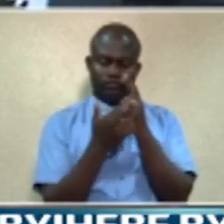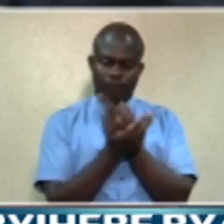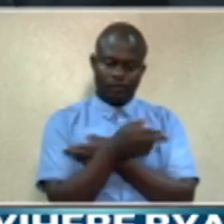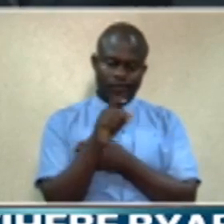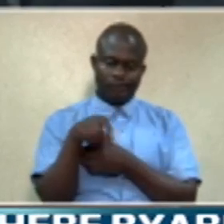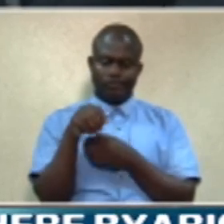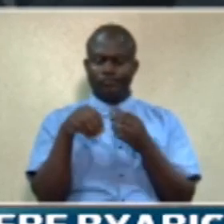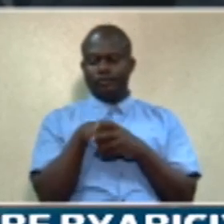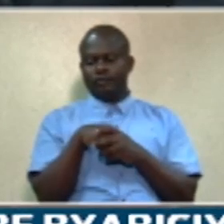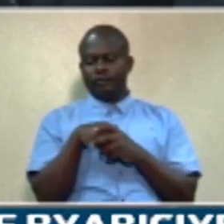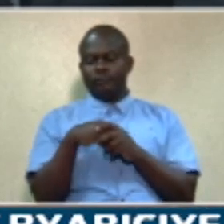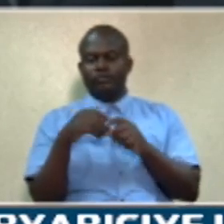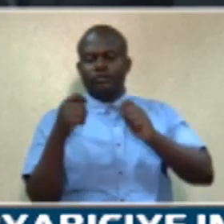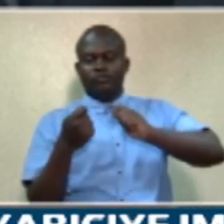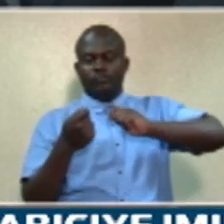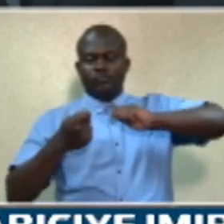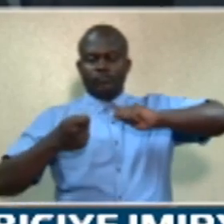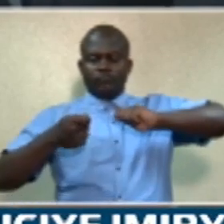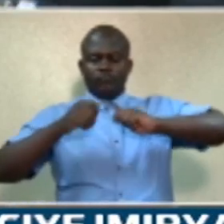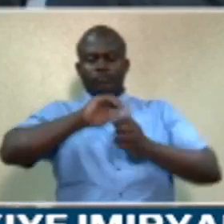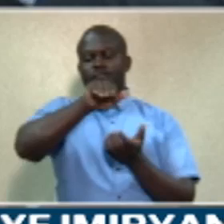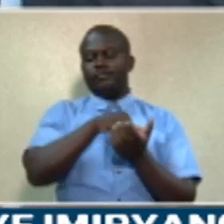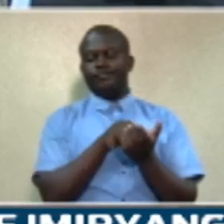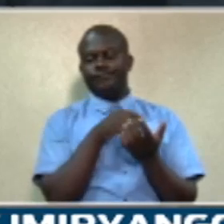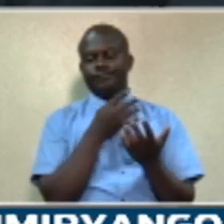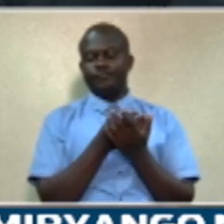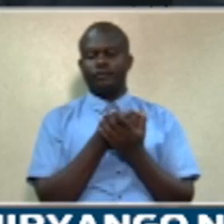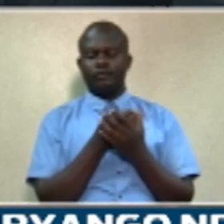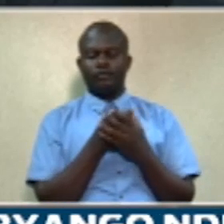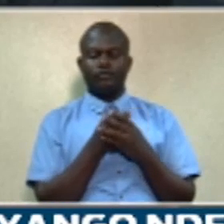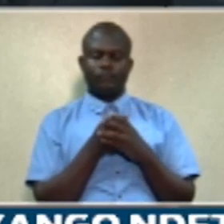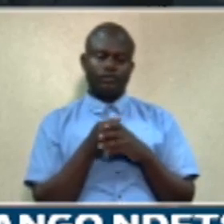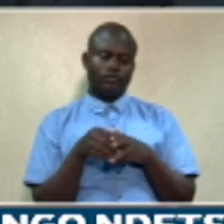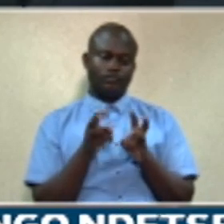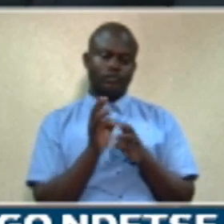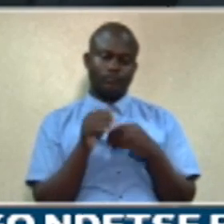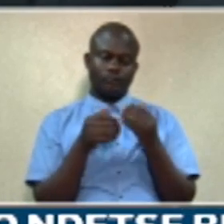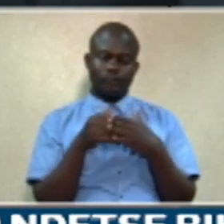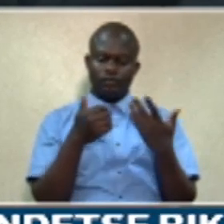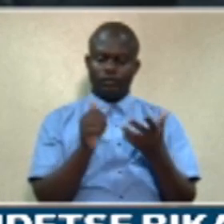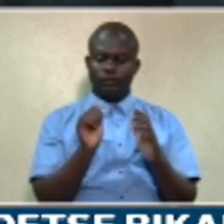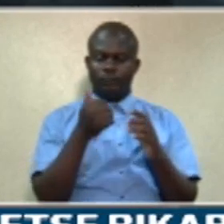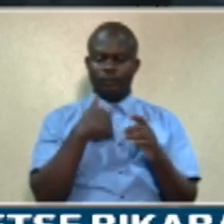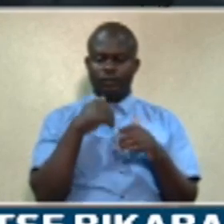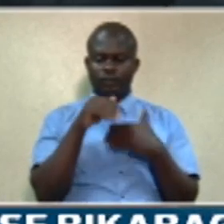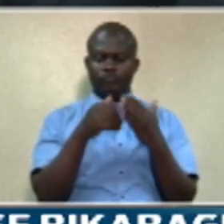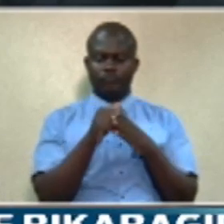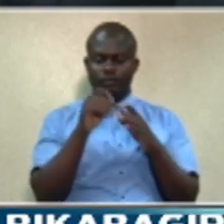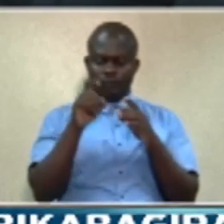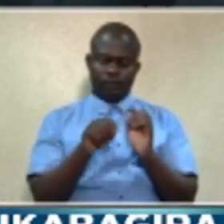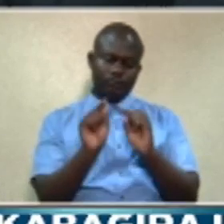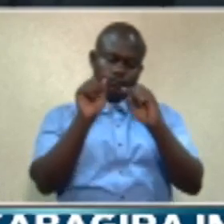zikenewe muri correctional service yacu, hari umurongo ngira ngo umaze kugerwaho aho ikwiye